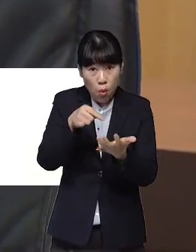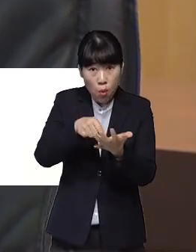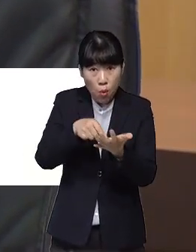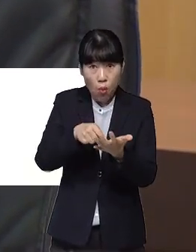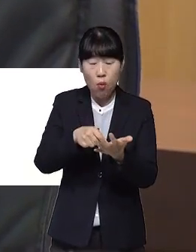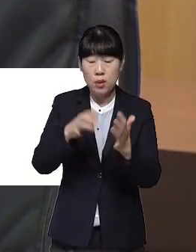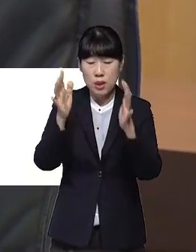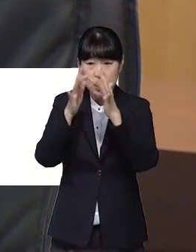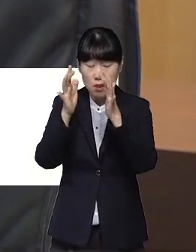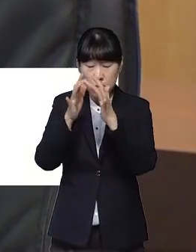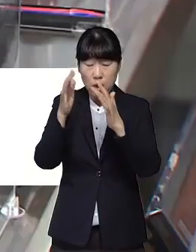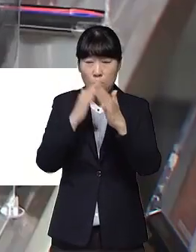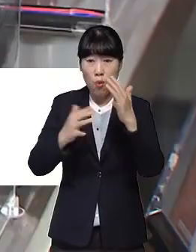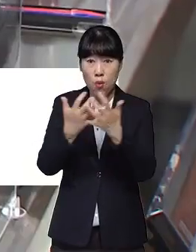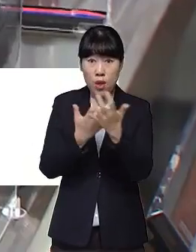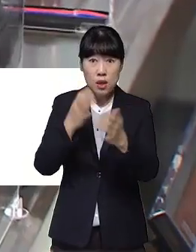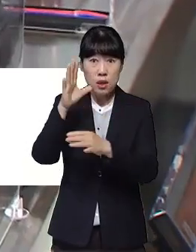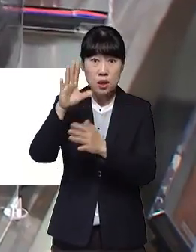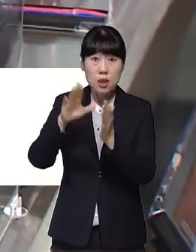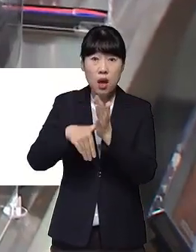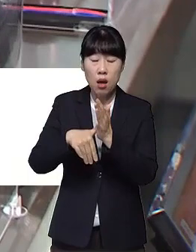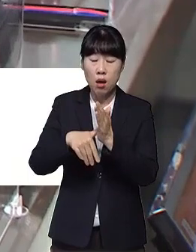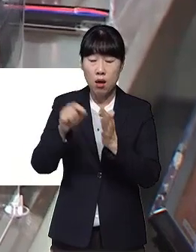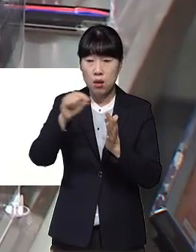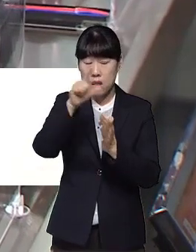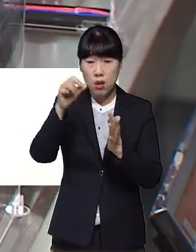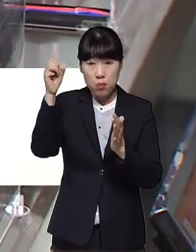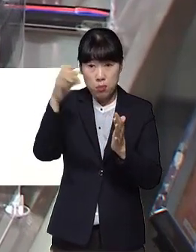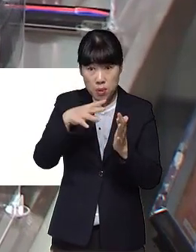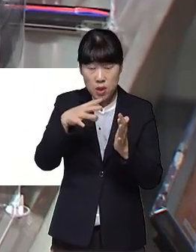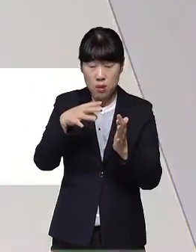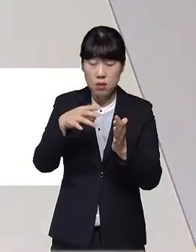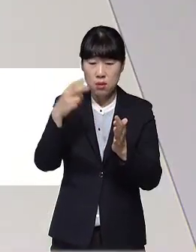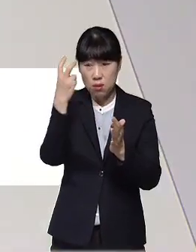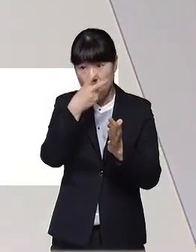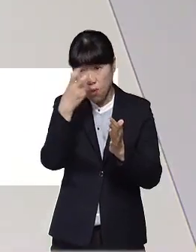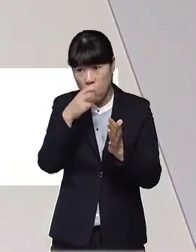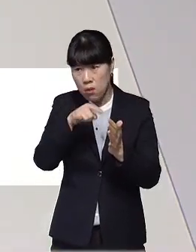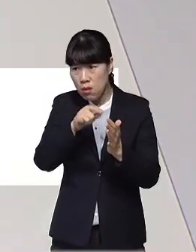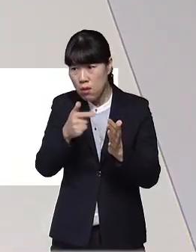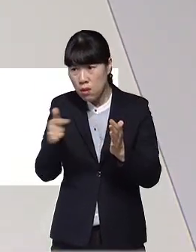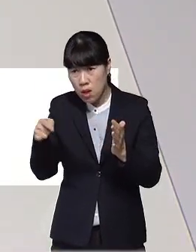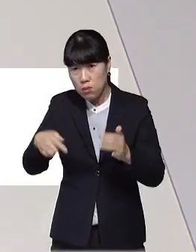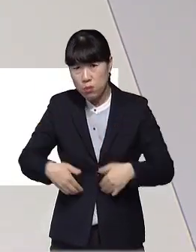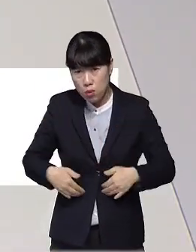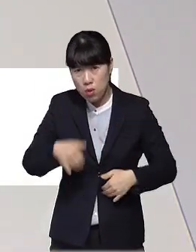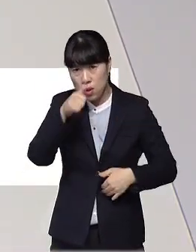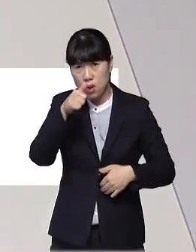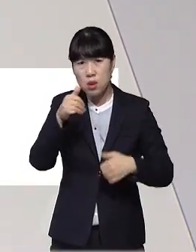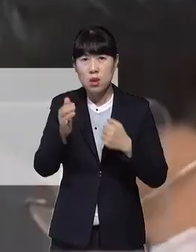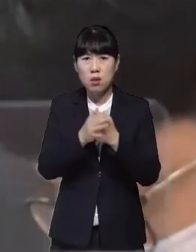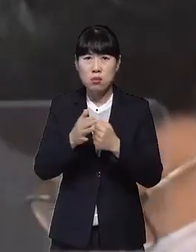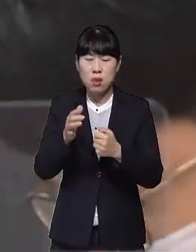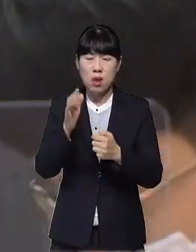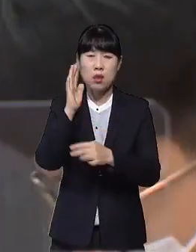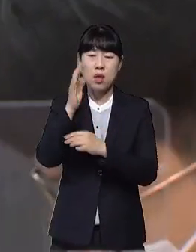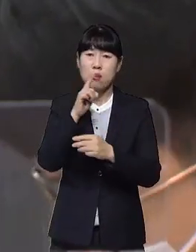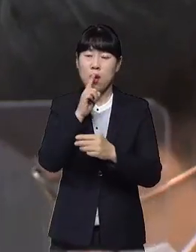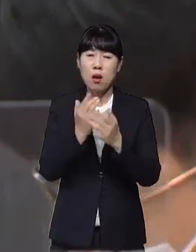온라인 공청회에서 달빛 내륙철도는 20개가 넘는 추가 검토 항목에 해당돼 논의조차 이뤄지지